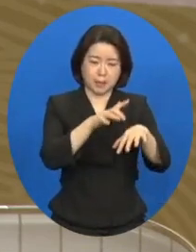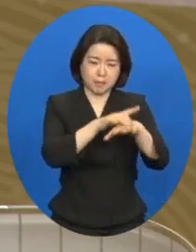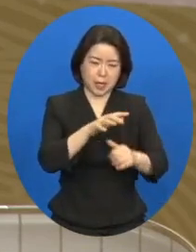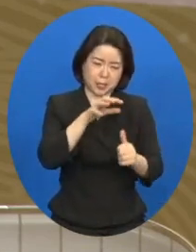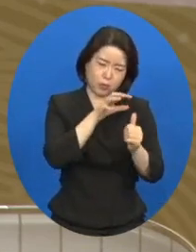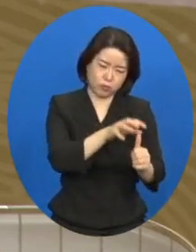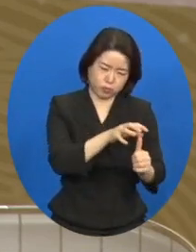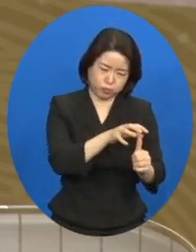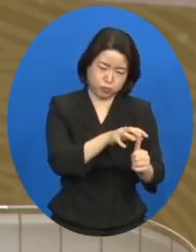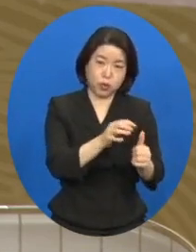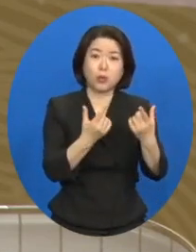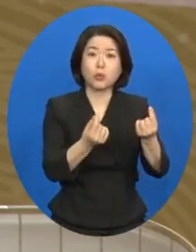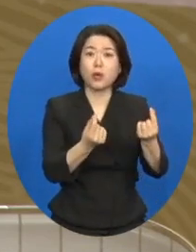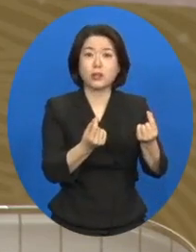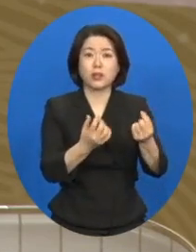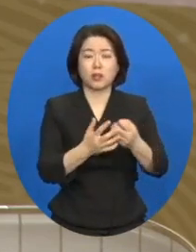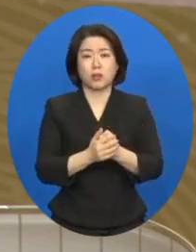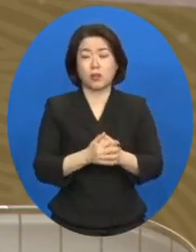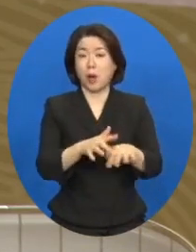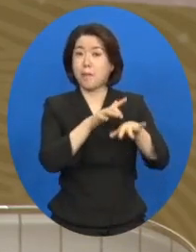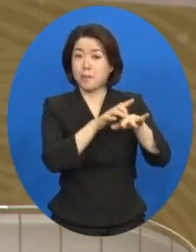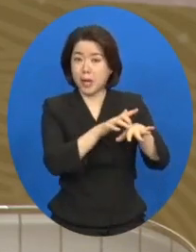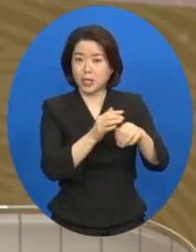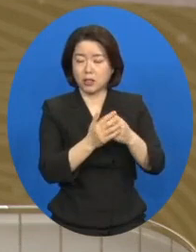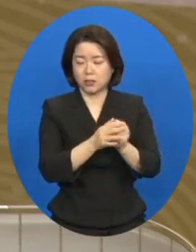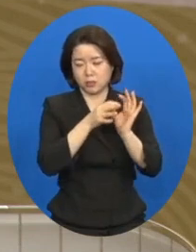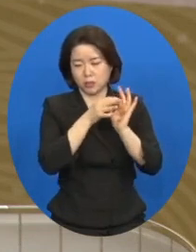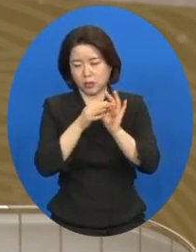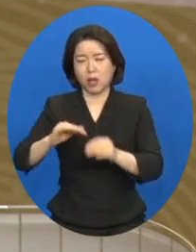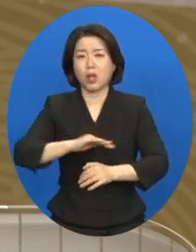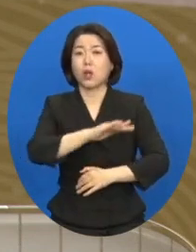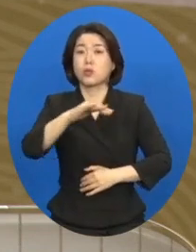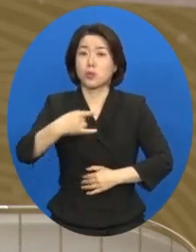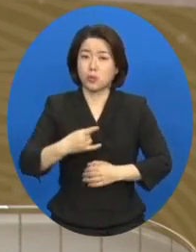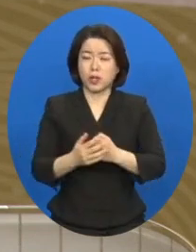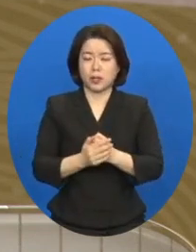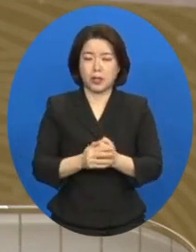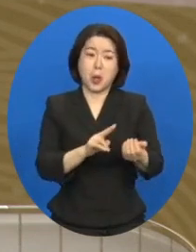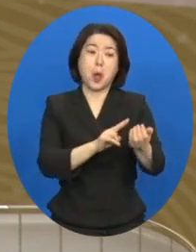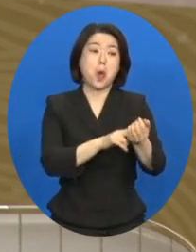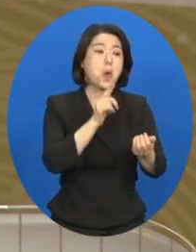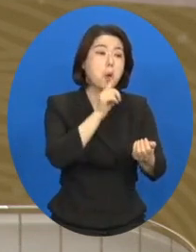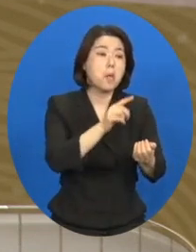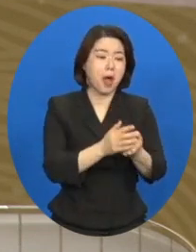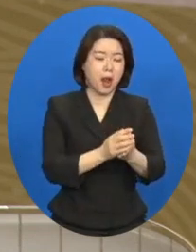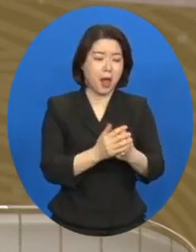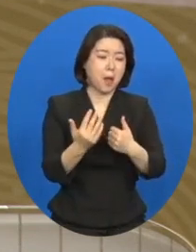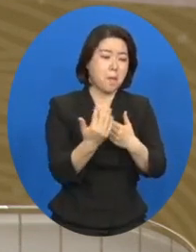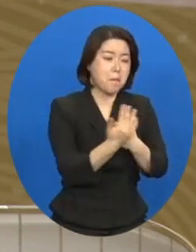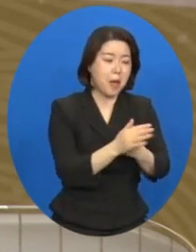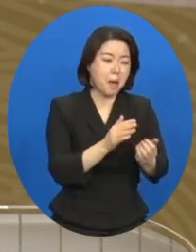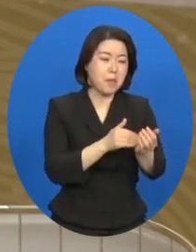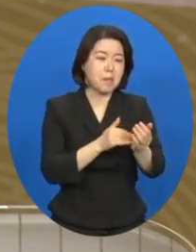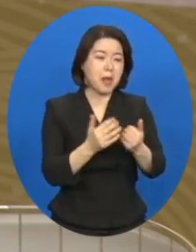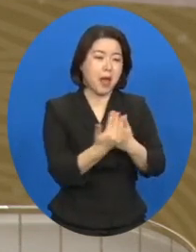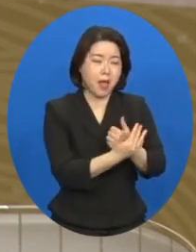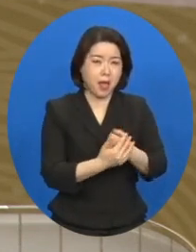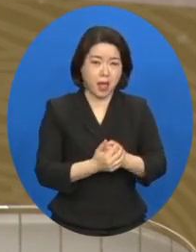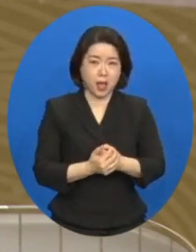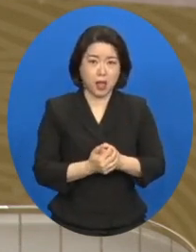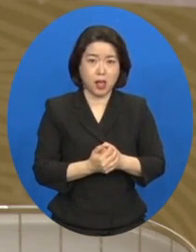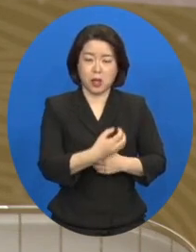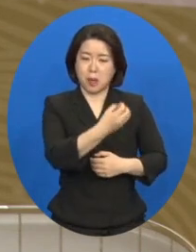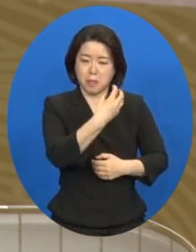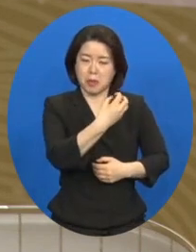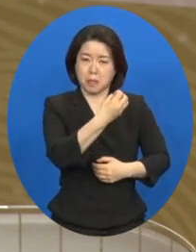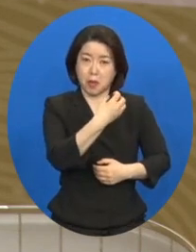사로잡혀 있다는 뜻이에요. 마귀는 끊임없이 우리에게 숨어라, 감추어라 그렇게